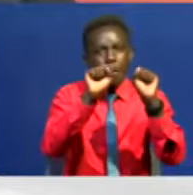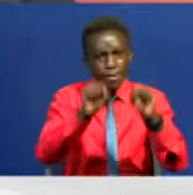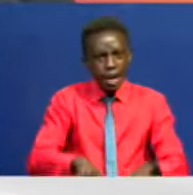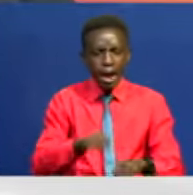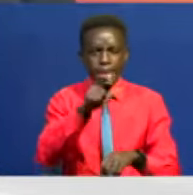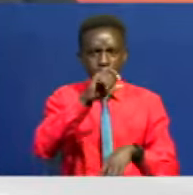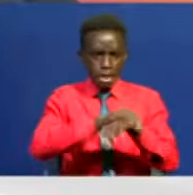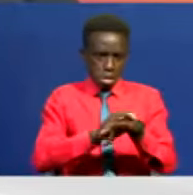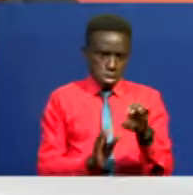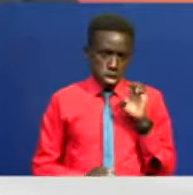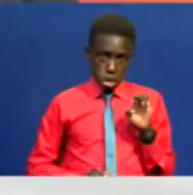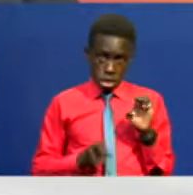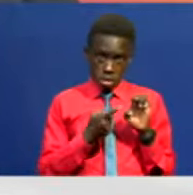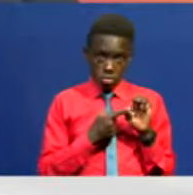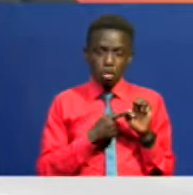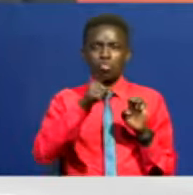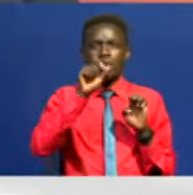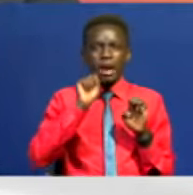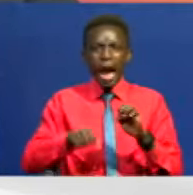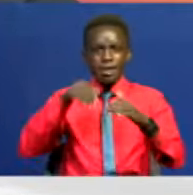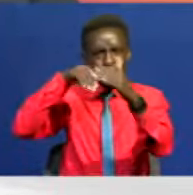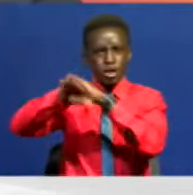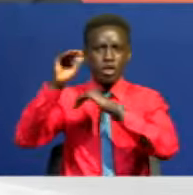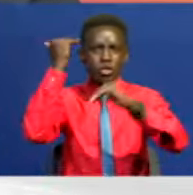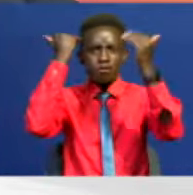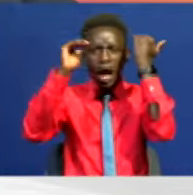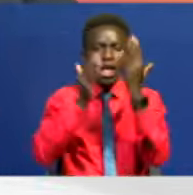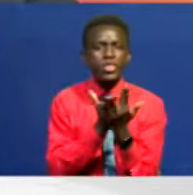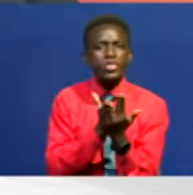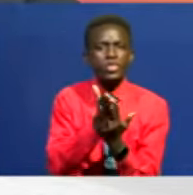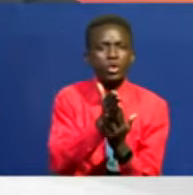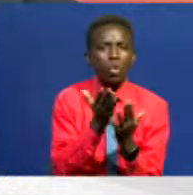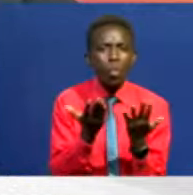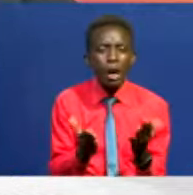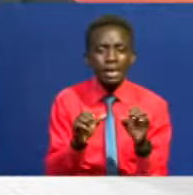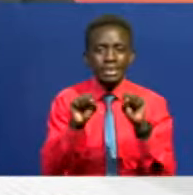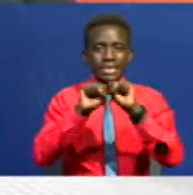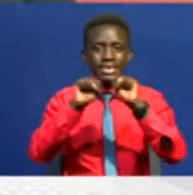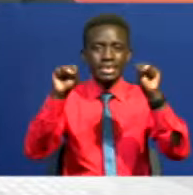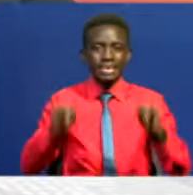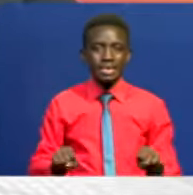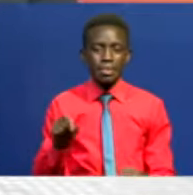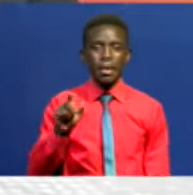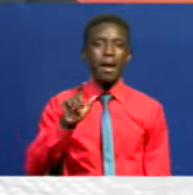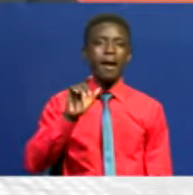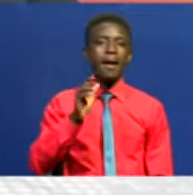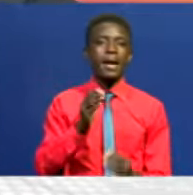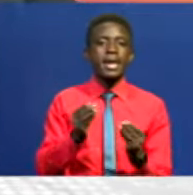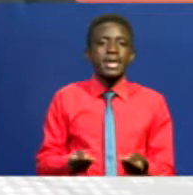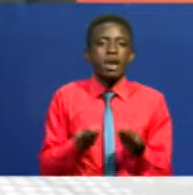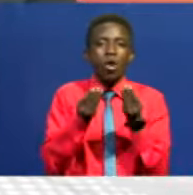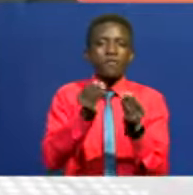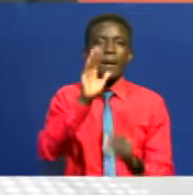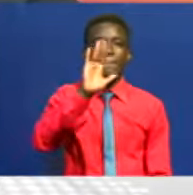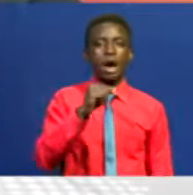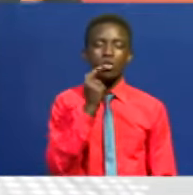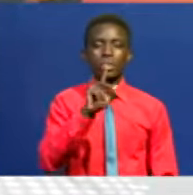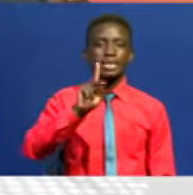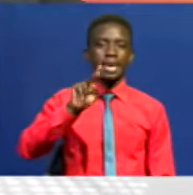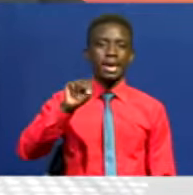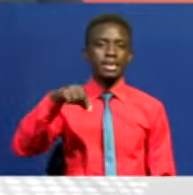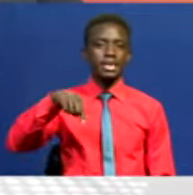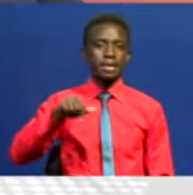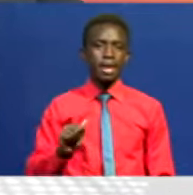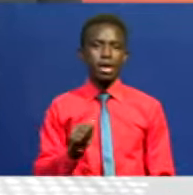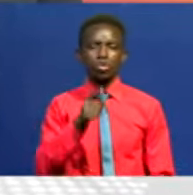E na uende chuo kikuu kwa kupitia hii system ambayo imewekwa na KNQA. Unatoka artisan kama ulikuwa